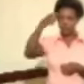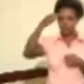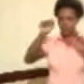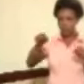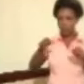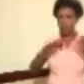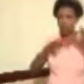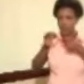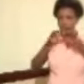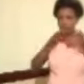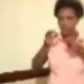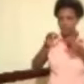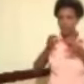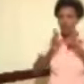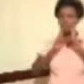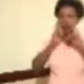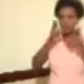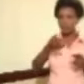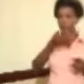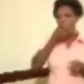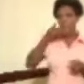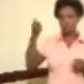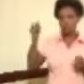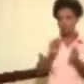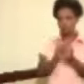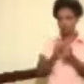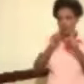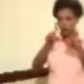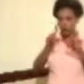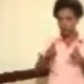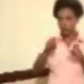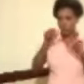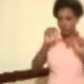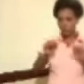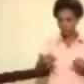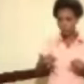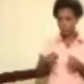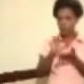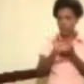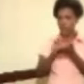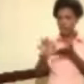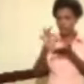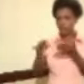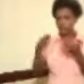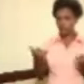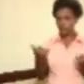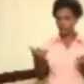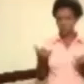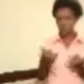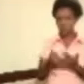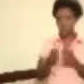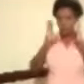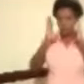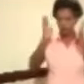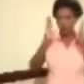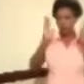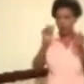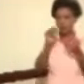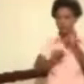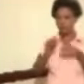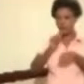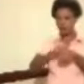yo pral répondre pi bien à question que yo pral poser yo selon thème nan. M'a demandé nous faire attention à chaque fois